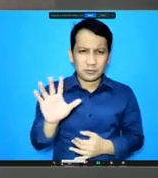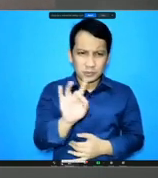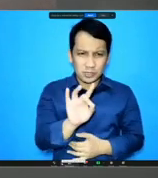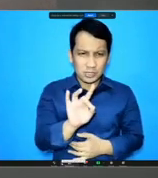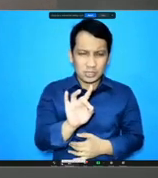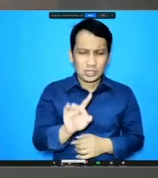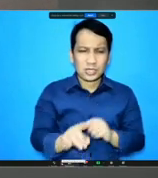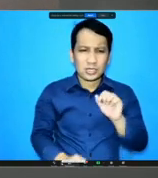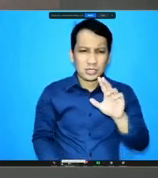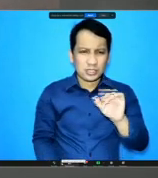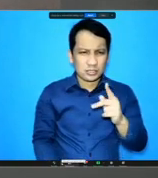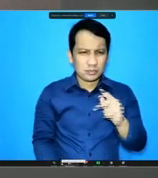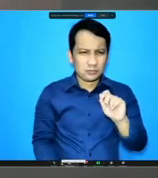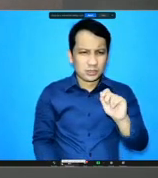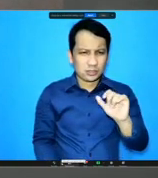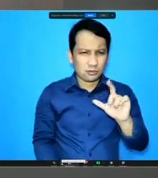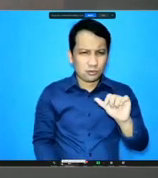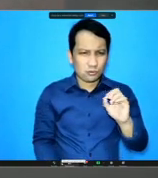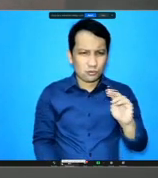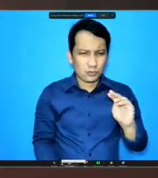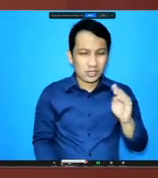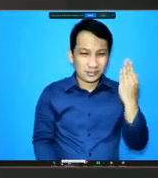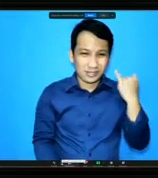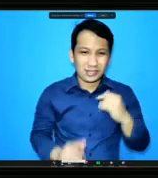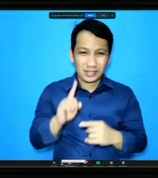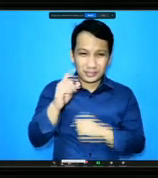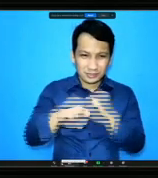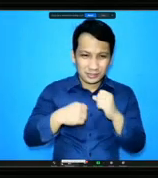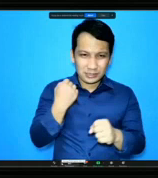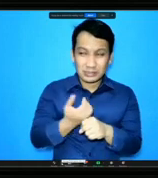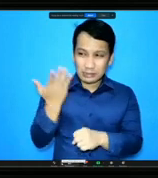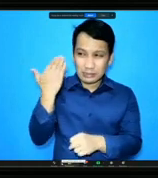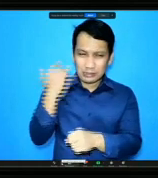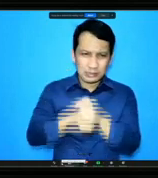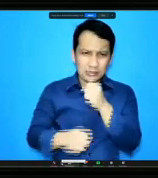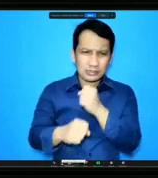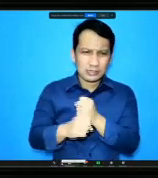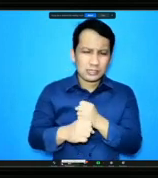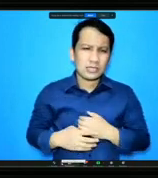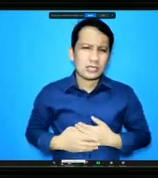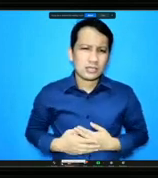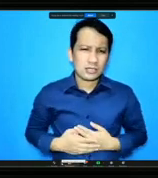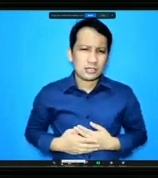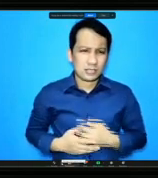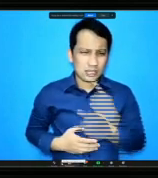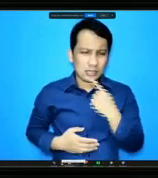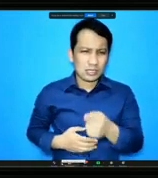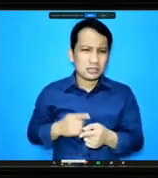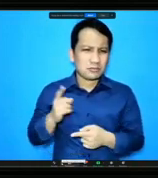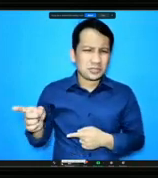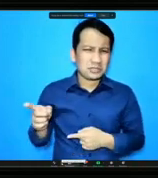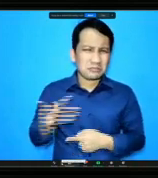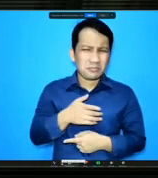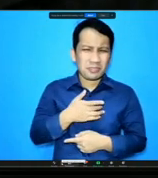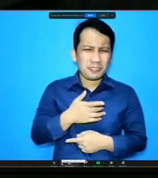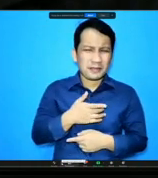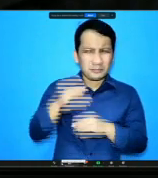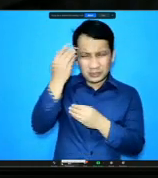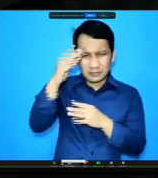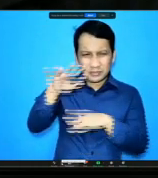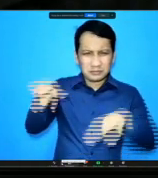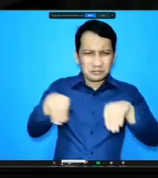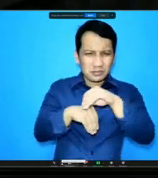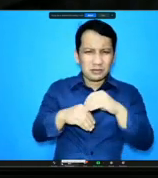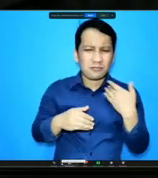Yangfield, Tacloban, Leyte noong isang taon. Pero, imbis na maging normal ang transaksyon, may iba